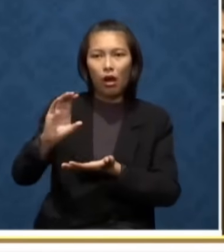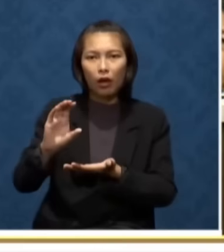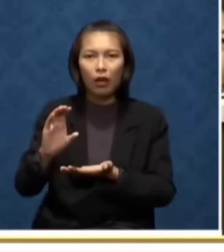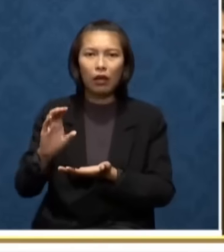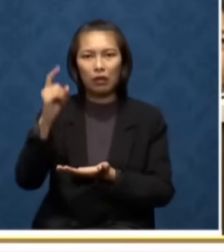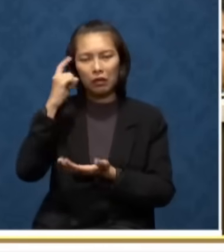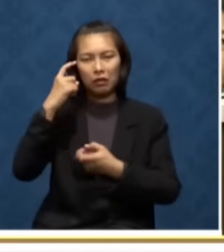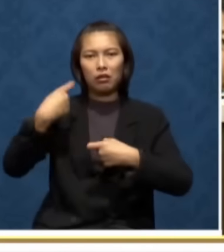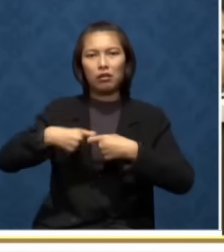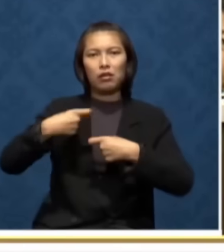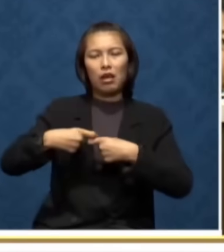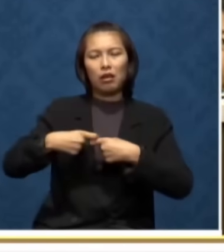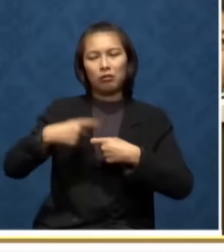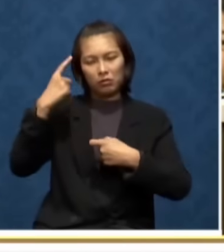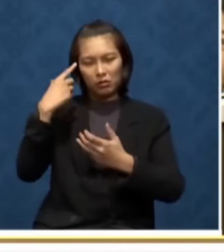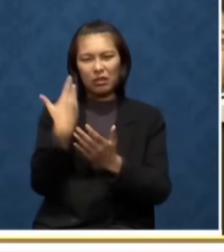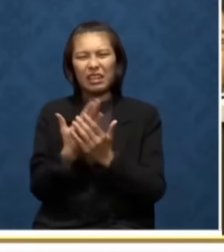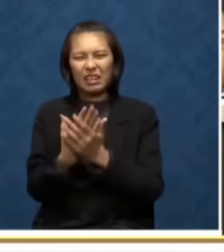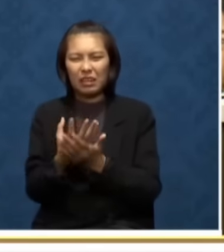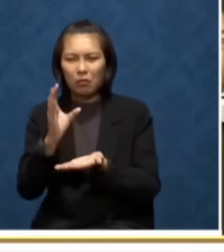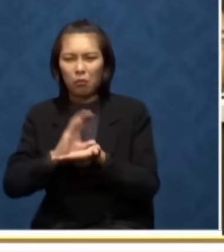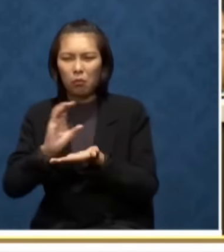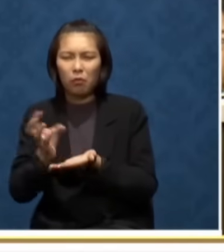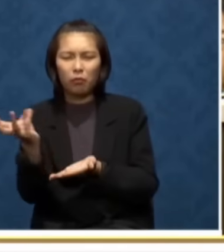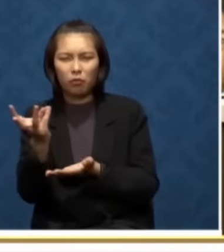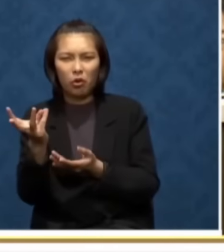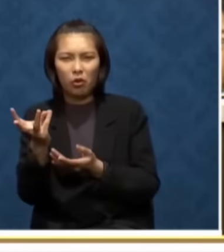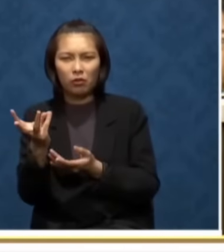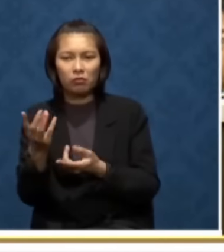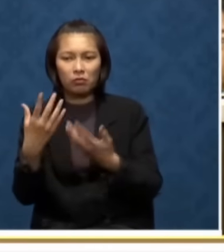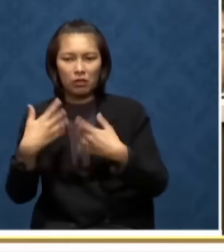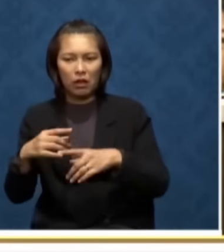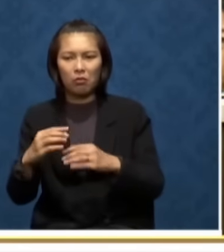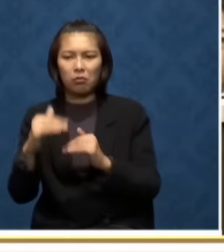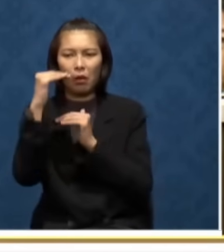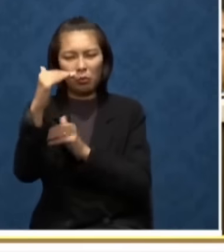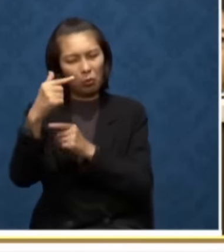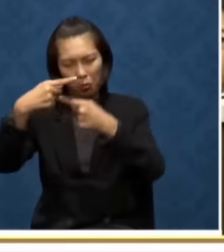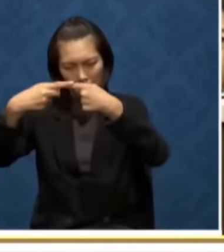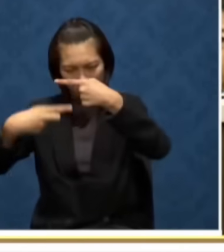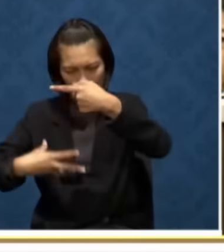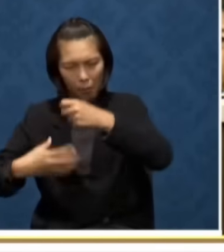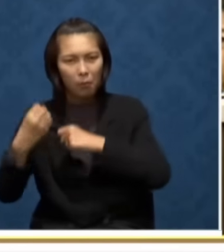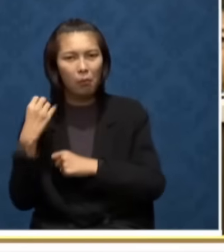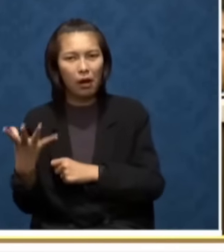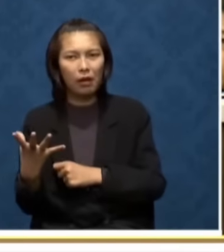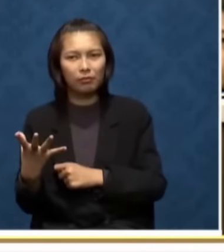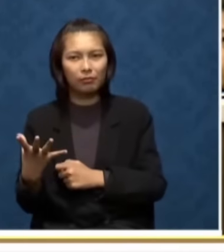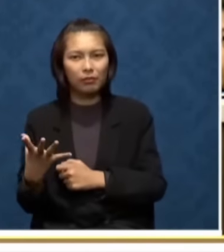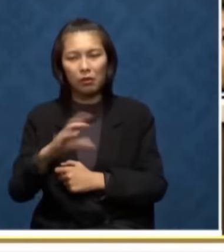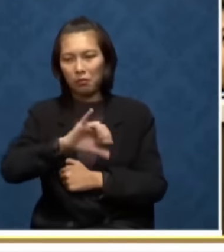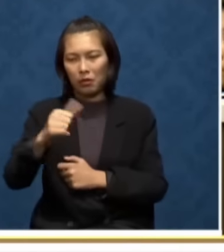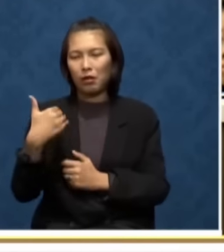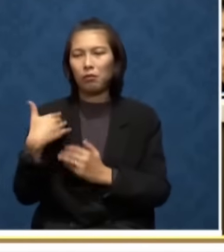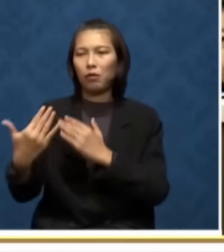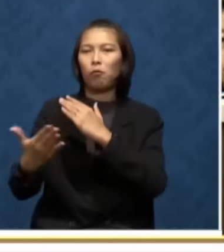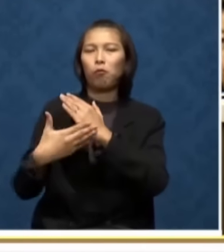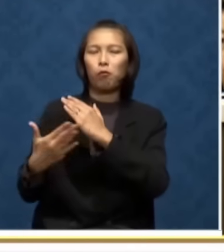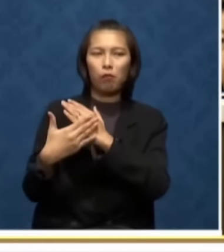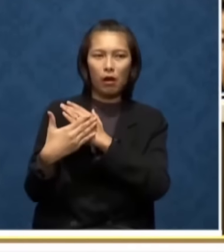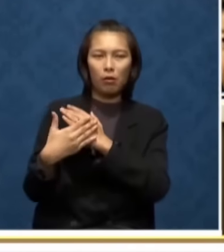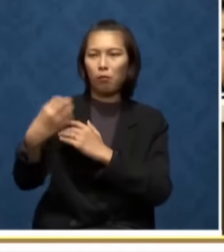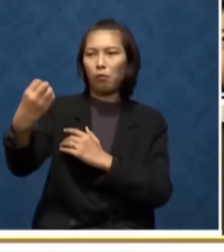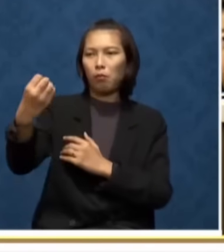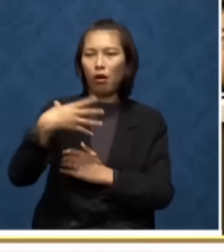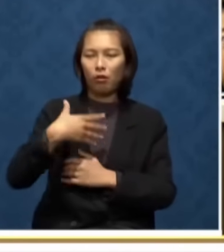ซึ่งเป็นตัวเลขที่น้อยและเงื่อนไขเยอะบางท่านฝากดิฉันตั้งคำถามมาผ่าน